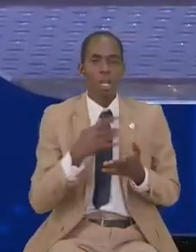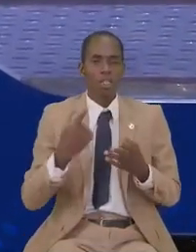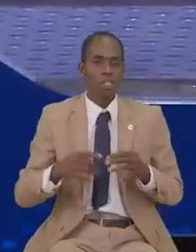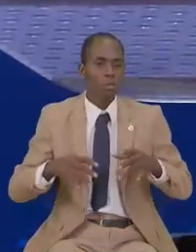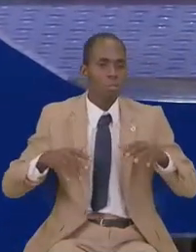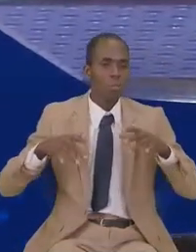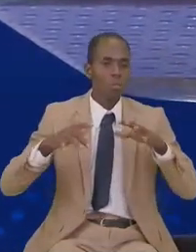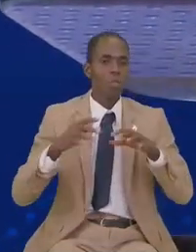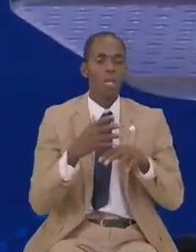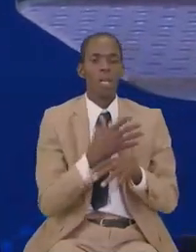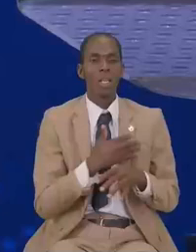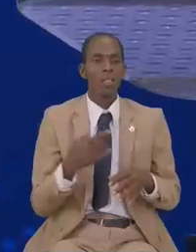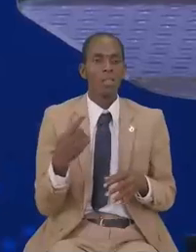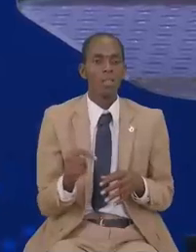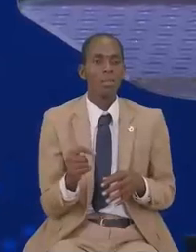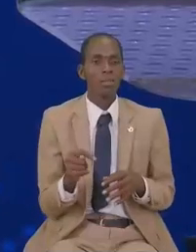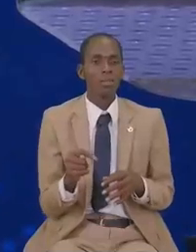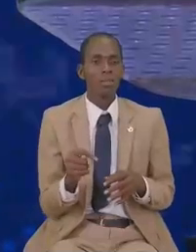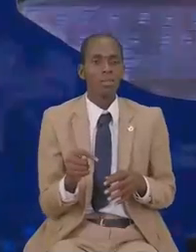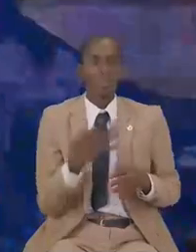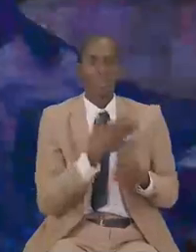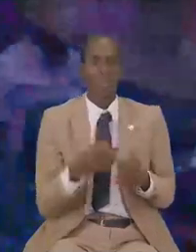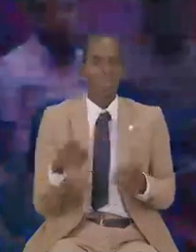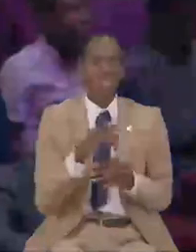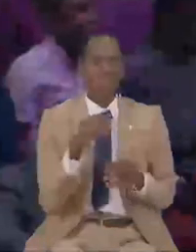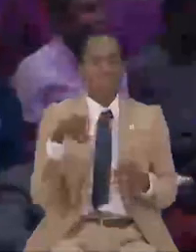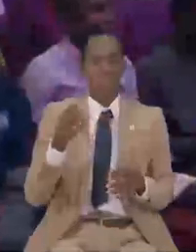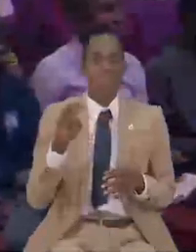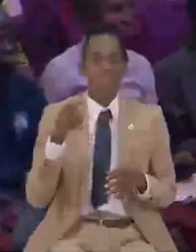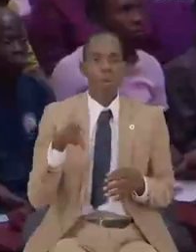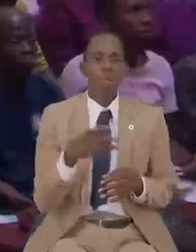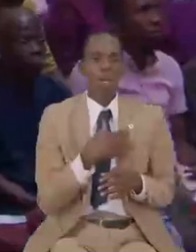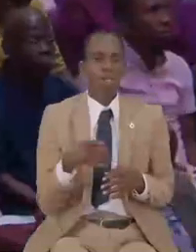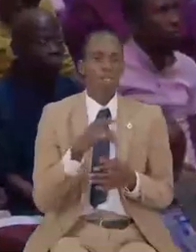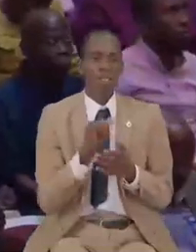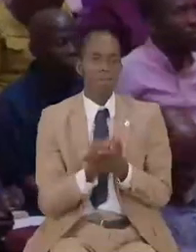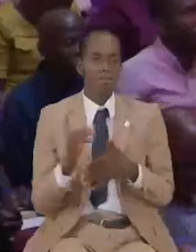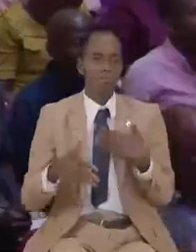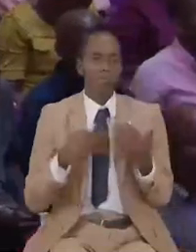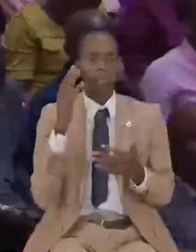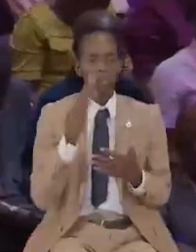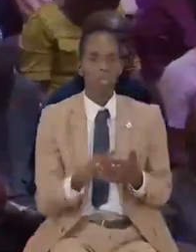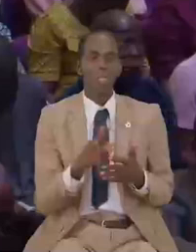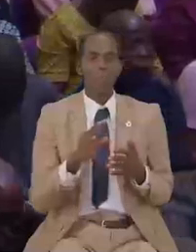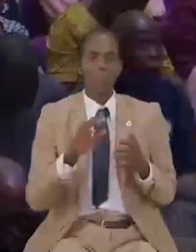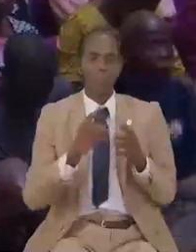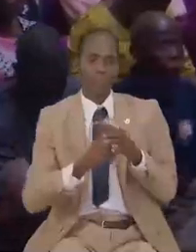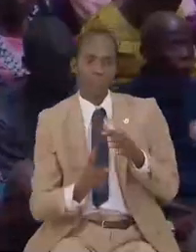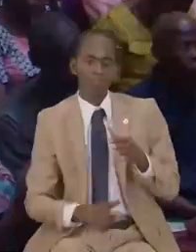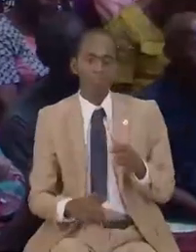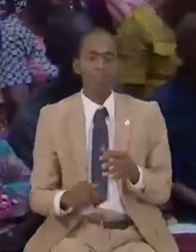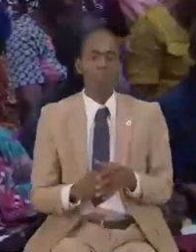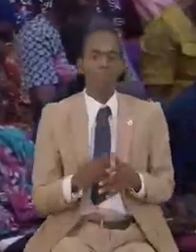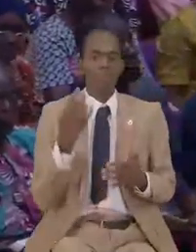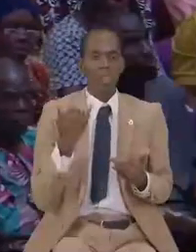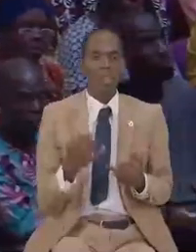richesse de Sion et sa foule bruyante et joyeuse. Alors c'était dommage pour eux. Voyons la